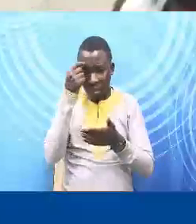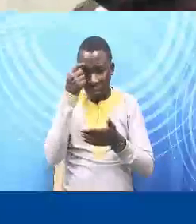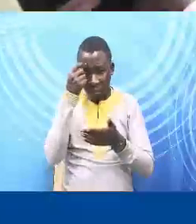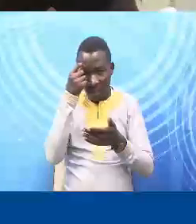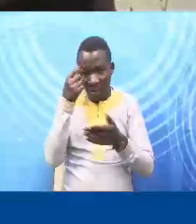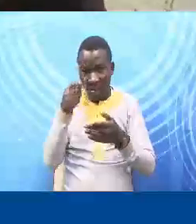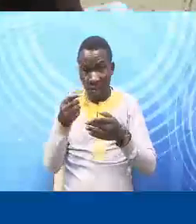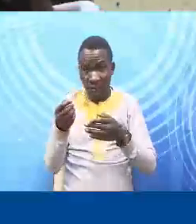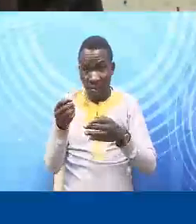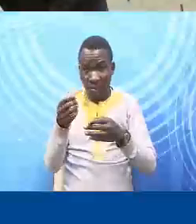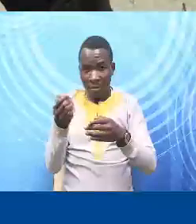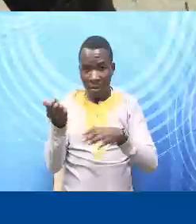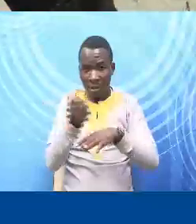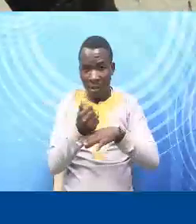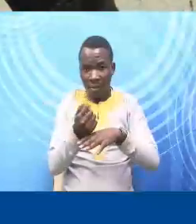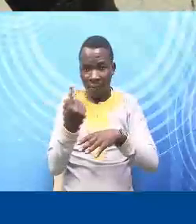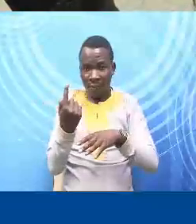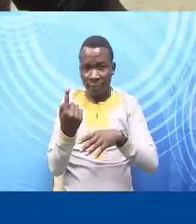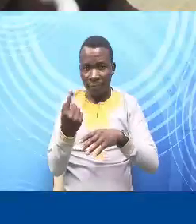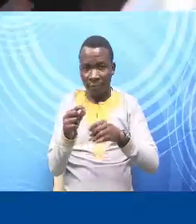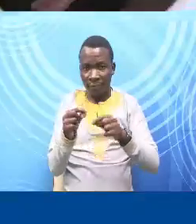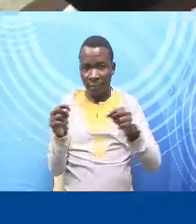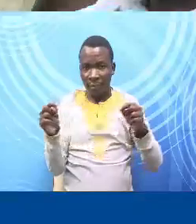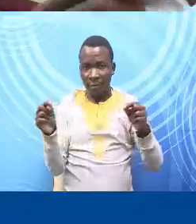inshuro imwe hano